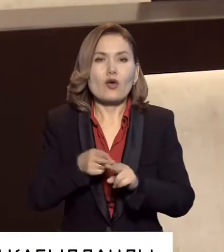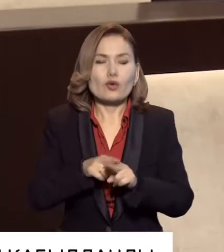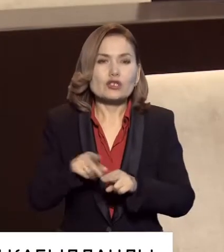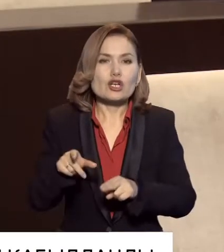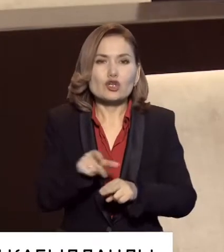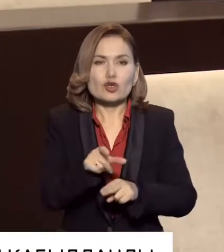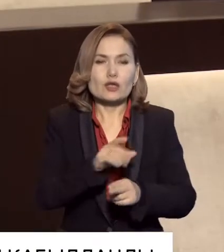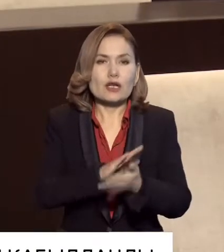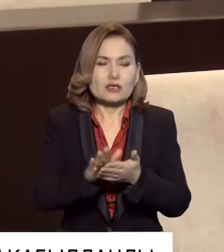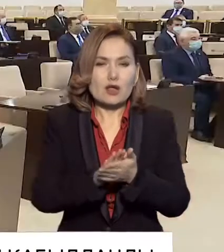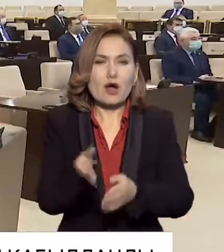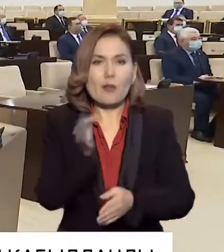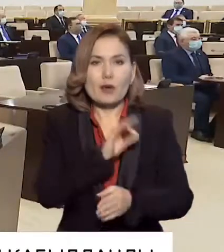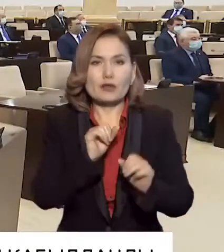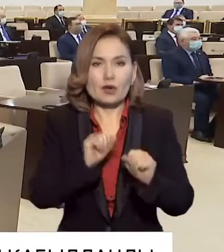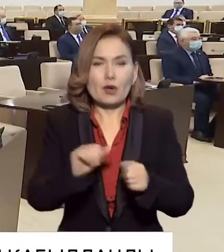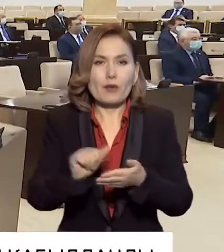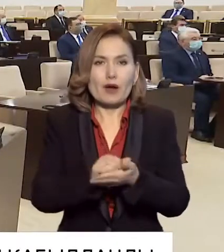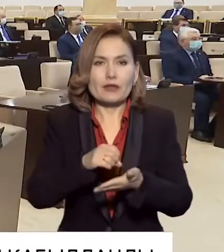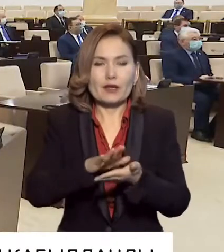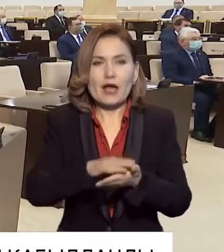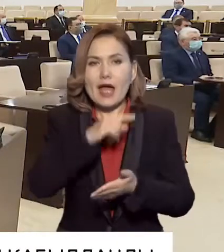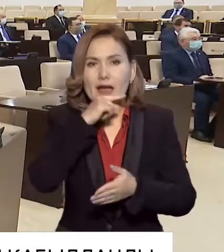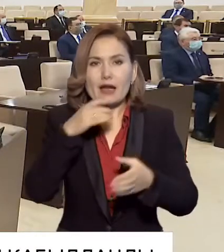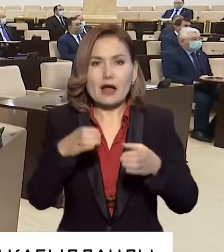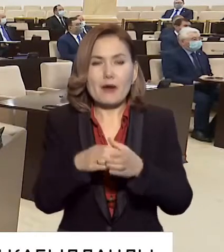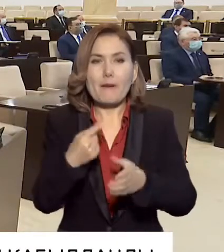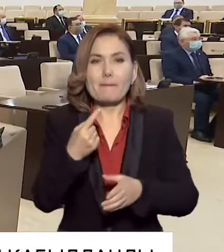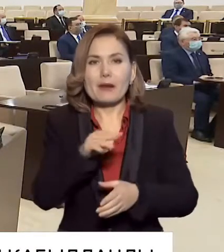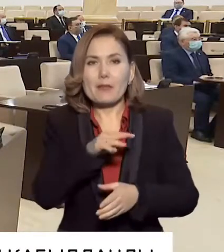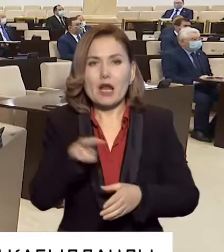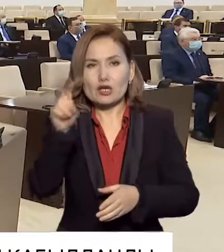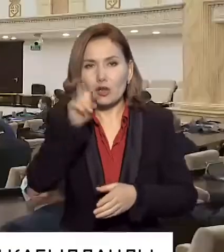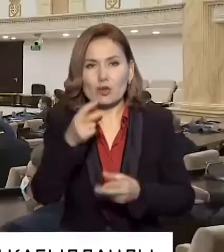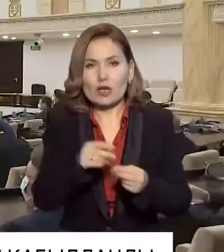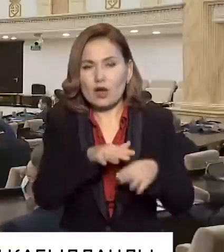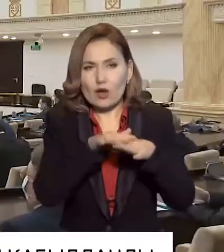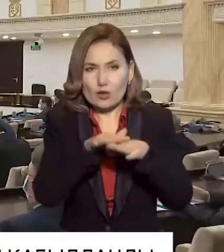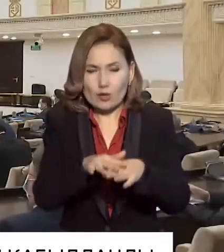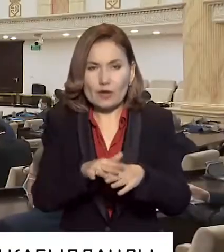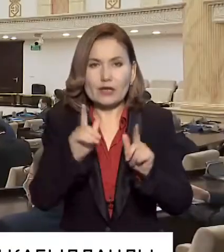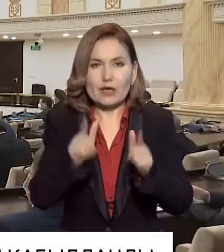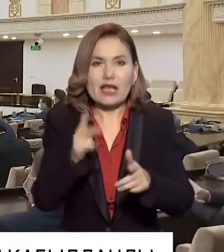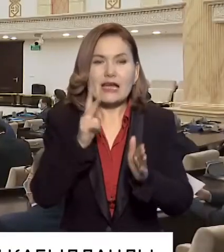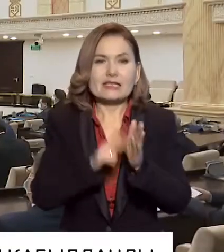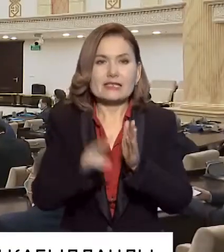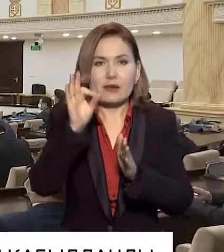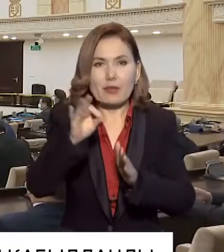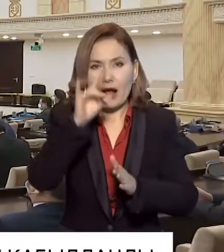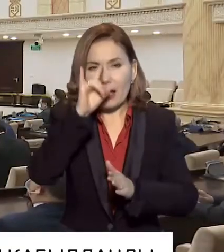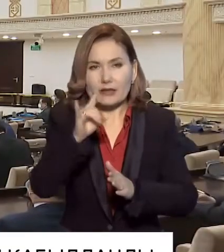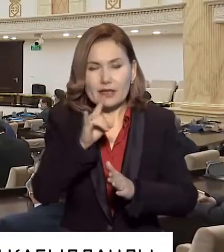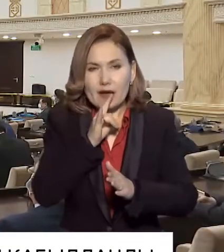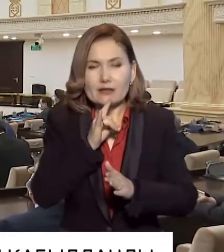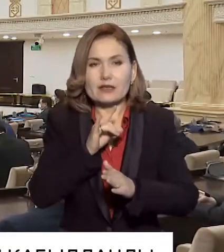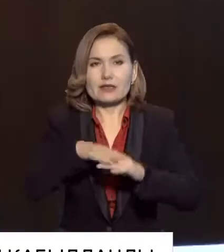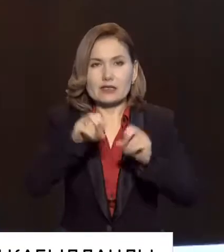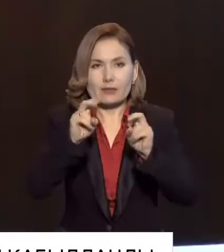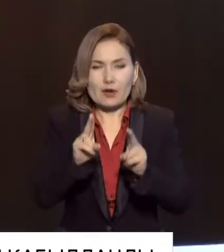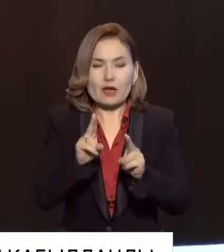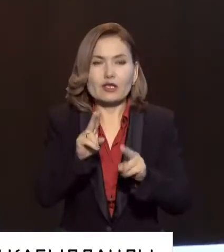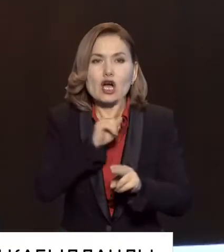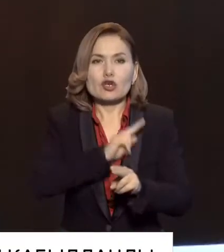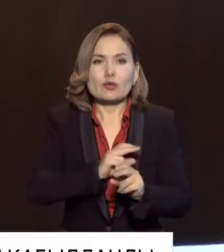тазалауға пайдаланылмақ. Құжатқа сай ресейлік компания 1 миллиард доллардан аса инвестиция салады. 80% қазақстандық кадрлар жұмыс істейді.